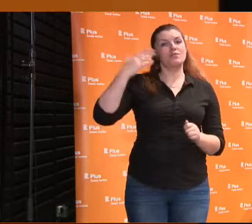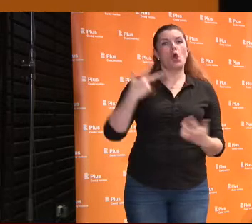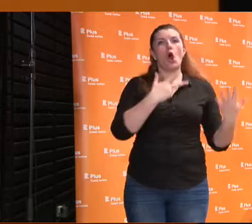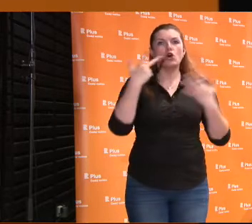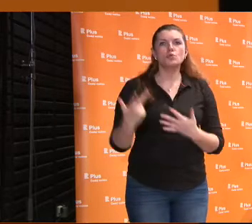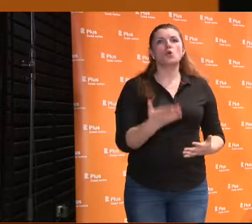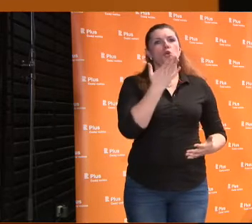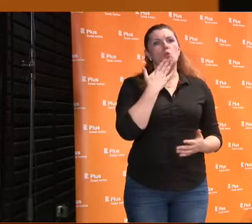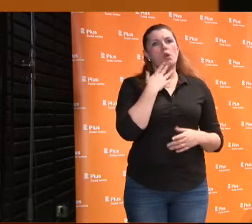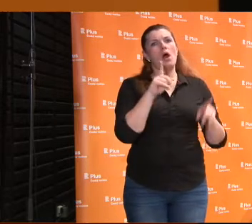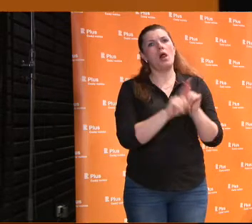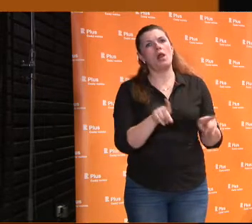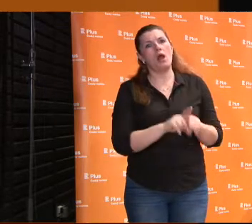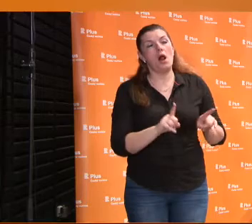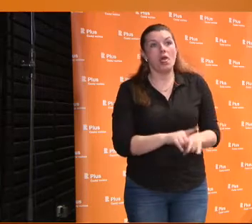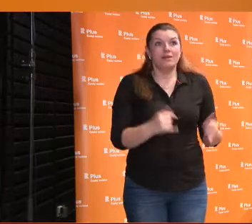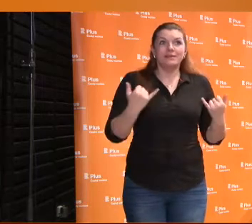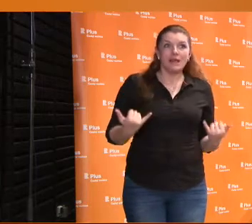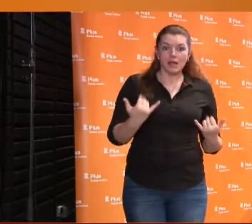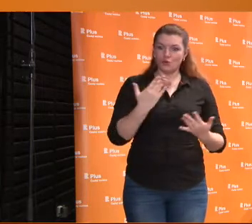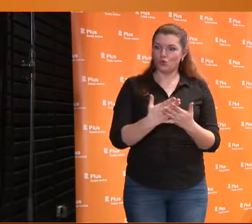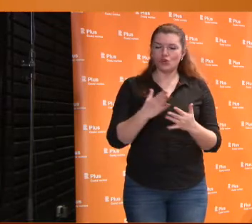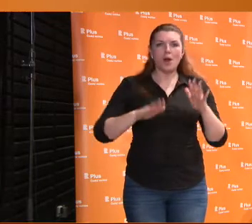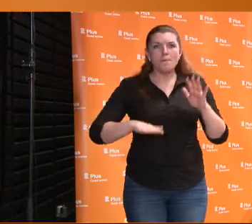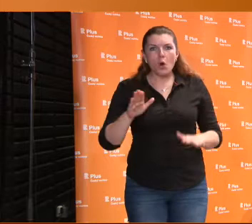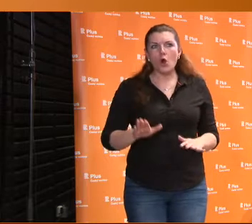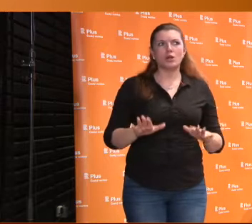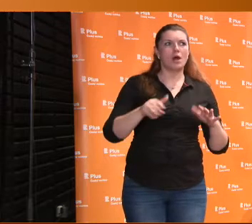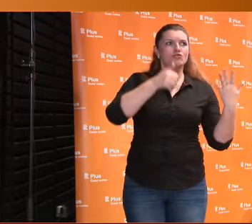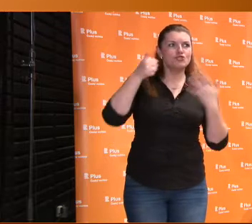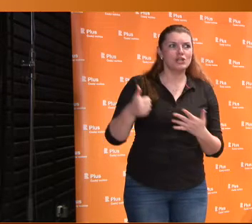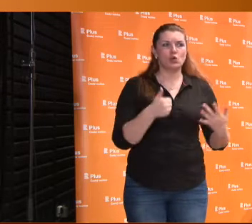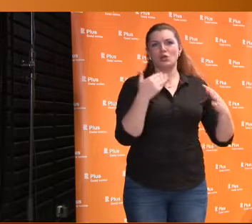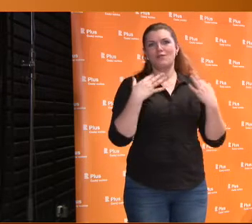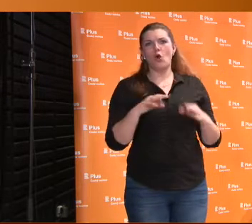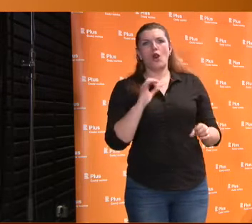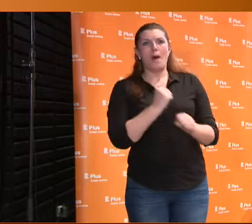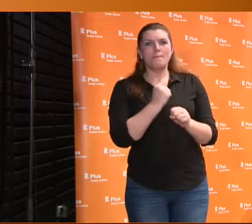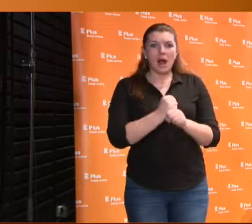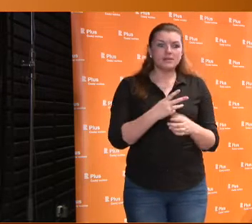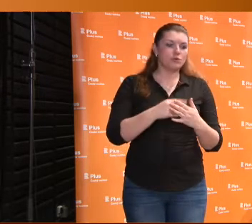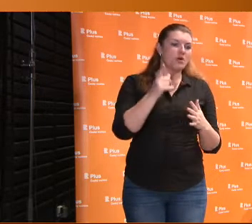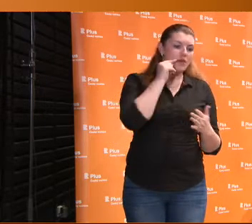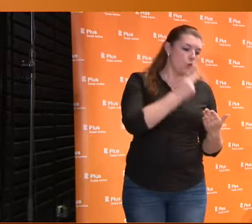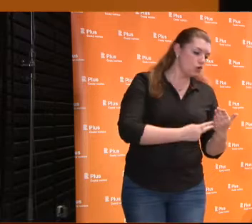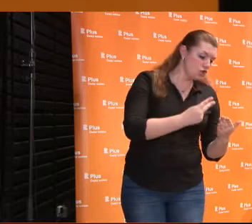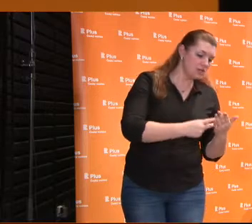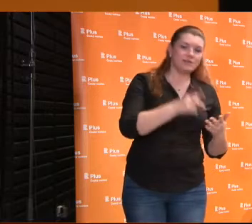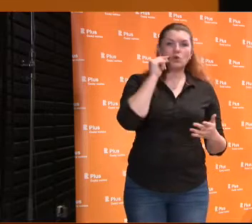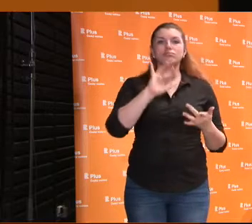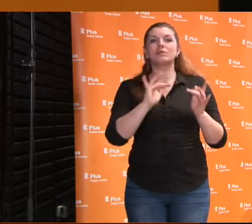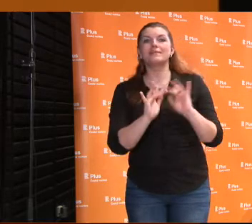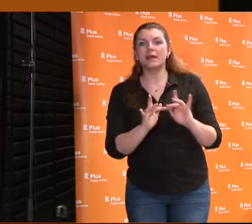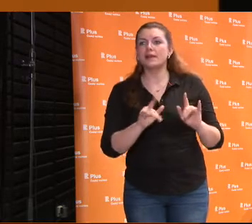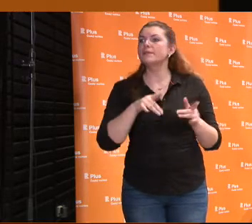směny. Mají relativně pohodlný, volný 6-hodinový úvazek, kde si čtou, chvíli se dívají na internet